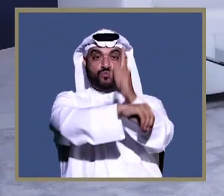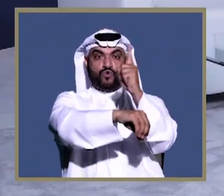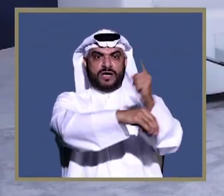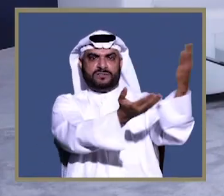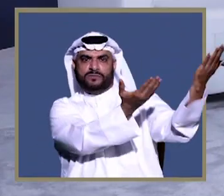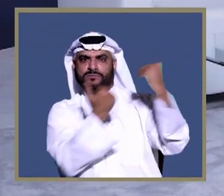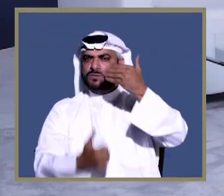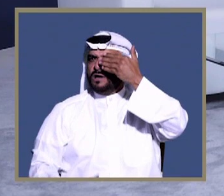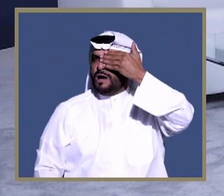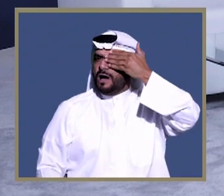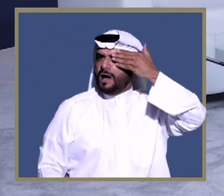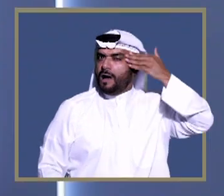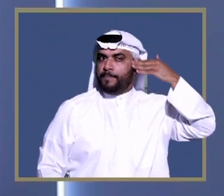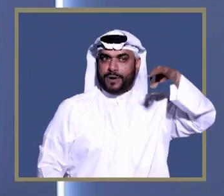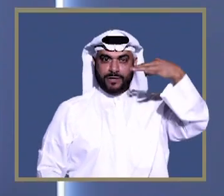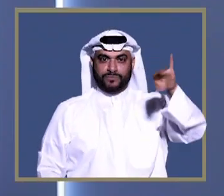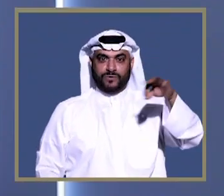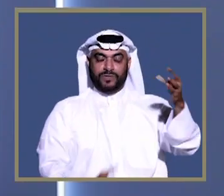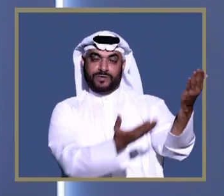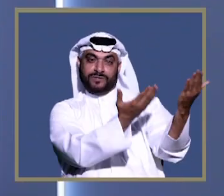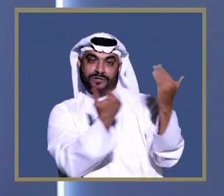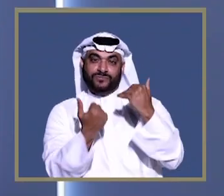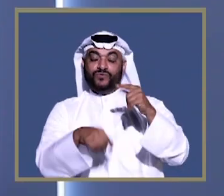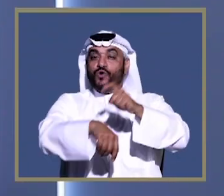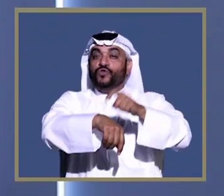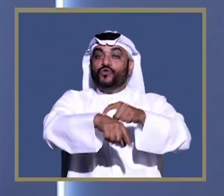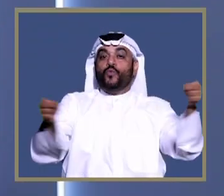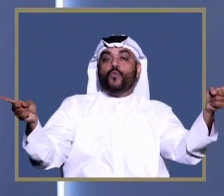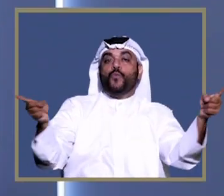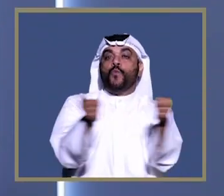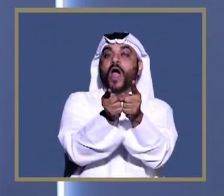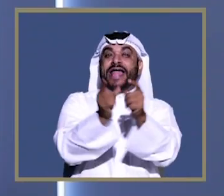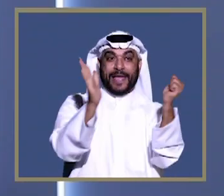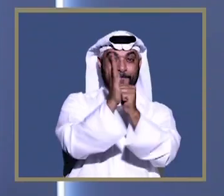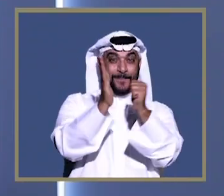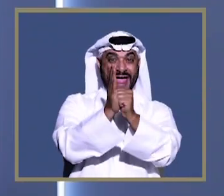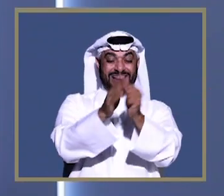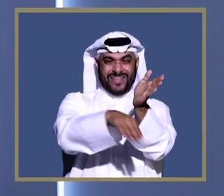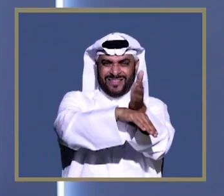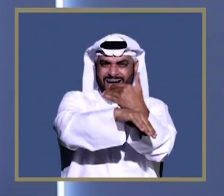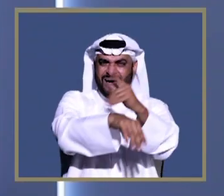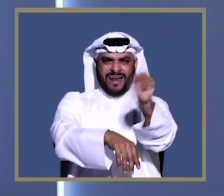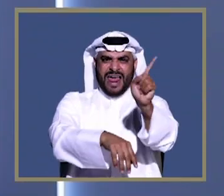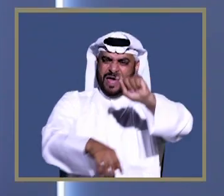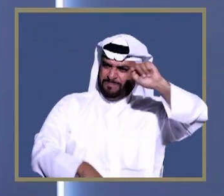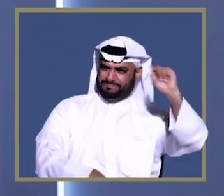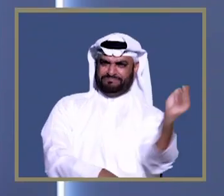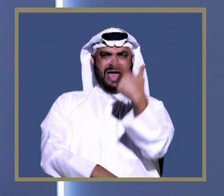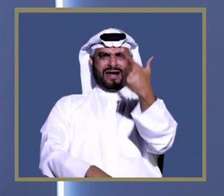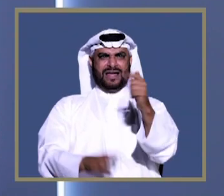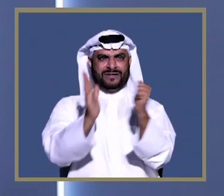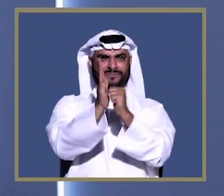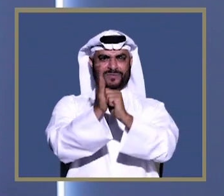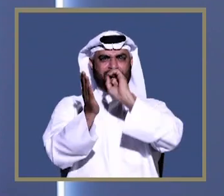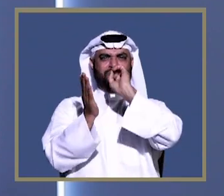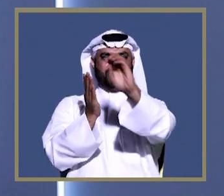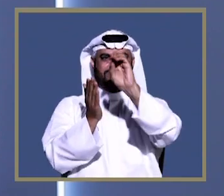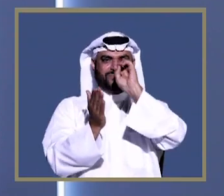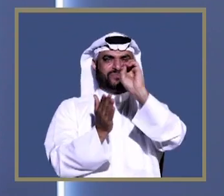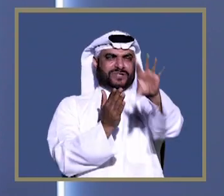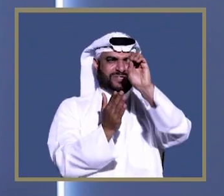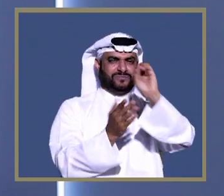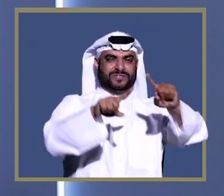ذوي مؤهلات من عالية، وتقليص مدة الحصول على البيت لنواكب عصر